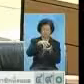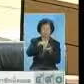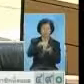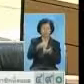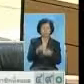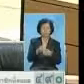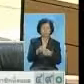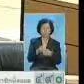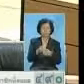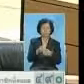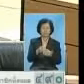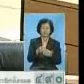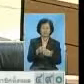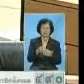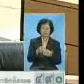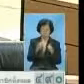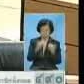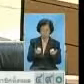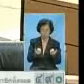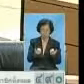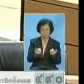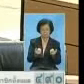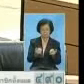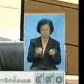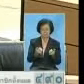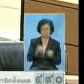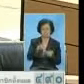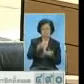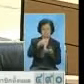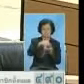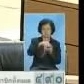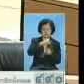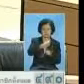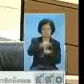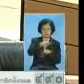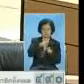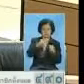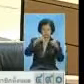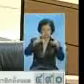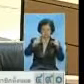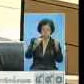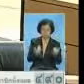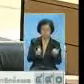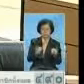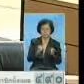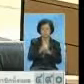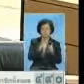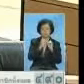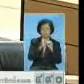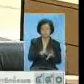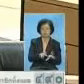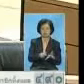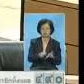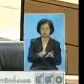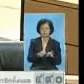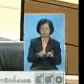ะครับอยากจะกราบเรียนท่านประธานว่าวันนี้เนี่ยผมอยากจะกราบเรียนท่านประธานเนี่ยว่ารัฐบาลชุดนี้เนี่ยไม่ได้ทอดทิ้งนะ